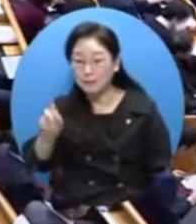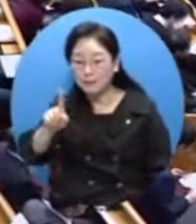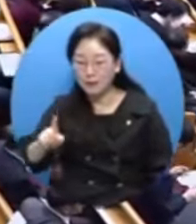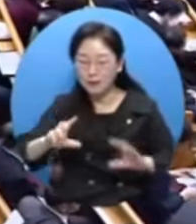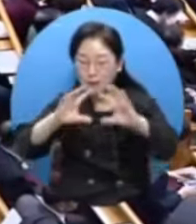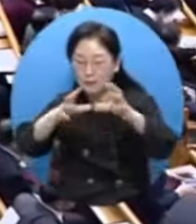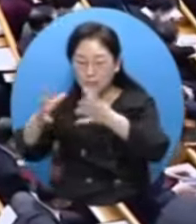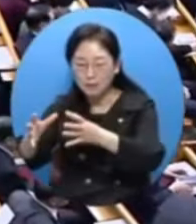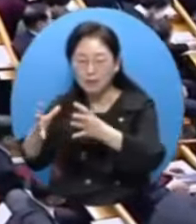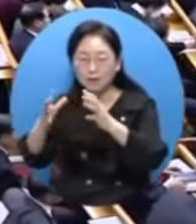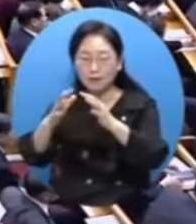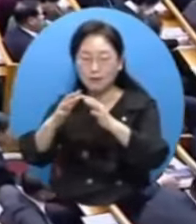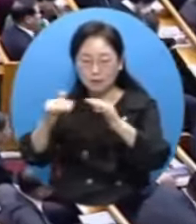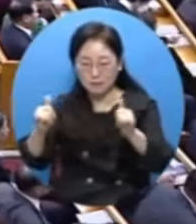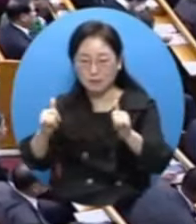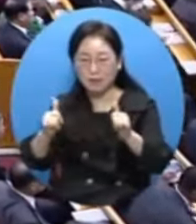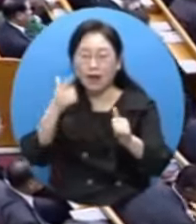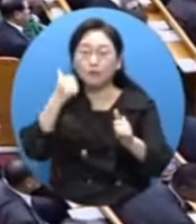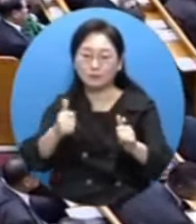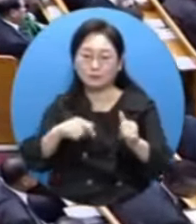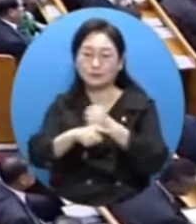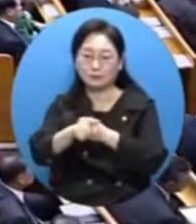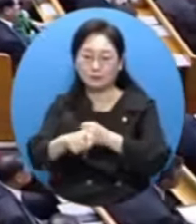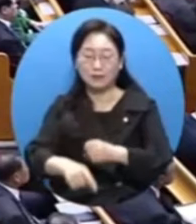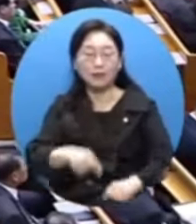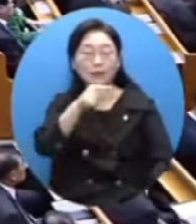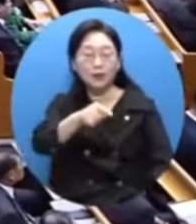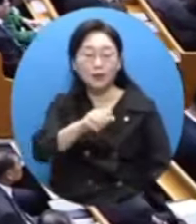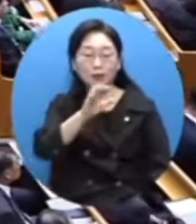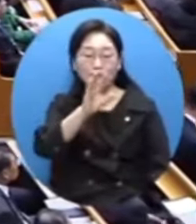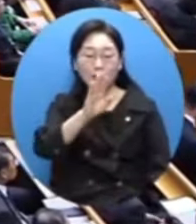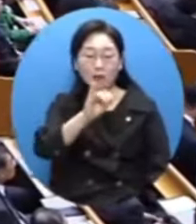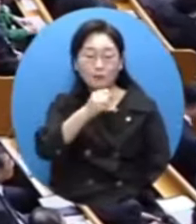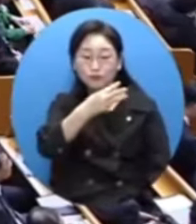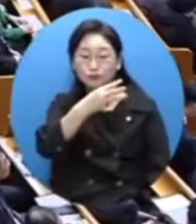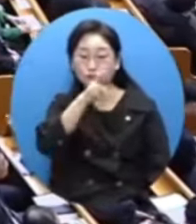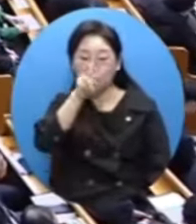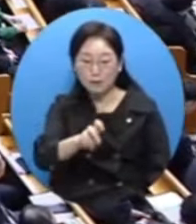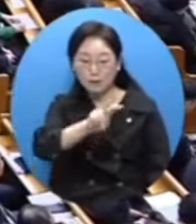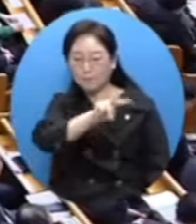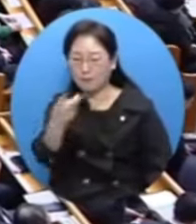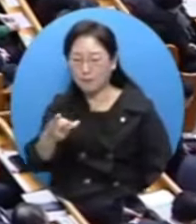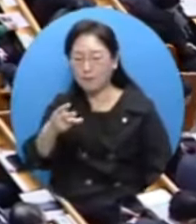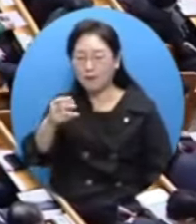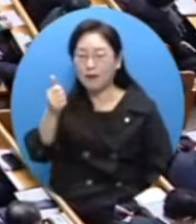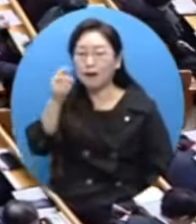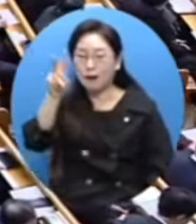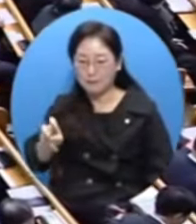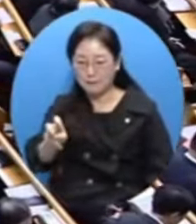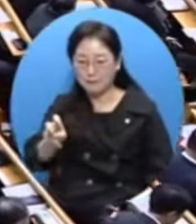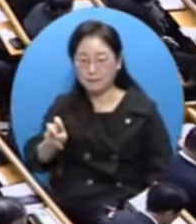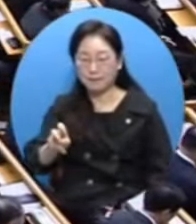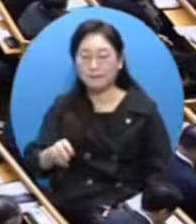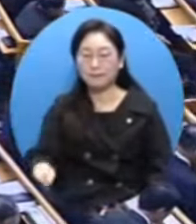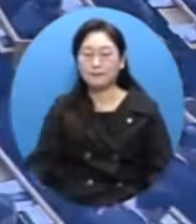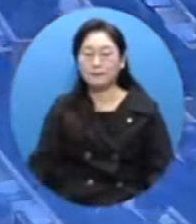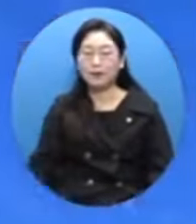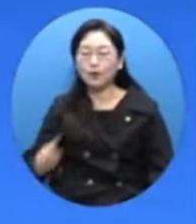뜻을 갖고 있습니다. 그래서 너 이름을 이제 아브라함에서 아브라함으로 바꿔라. 높으신